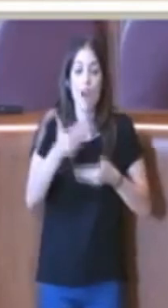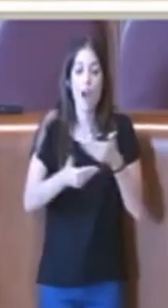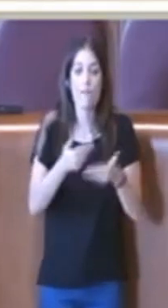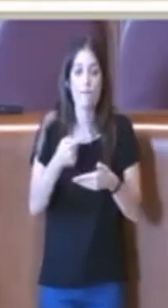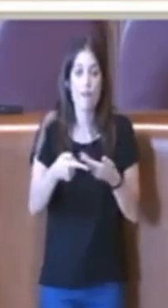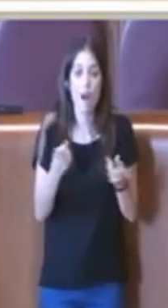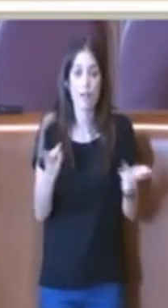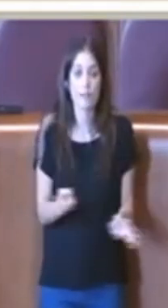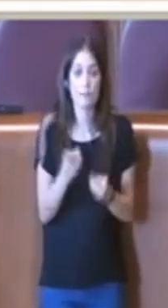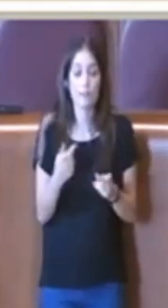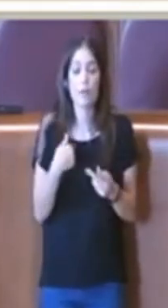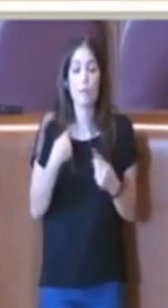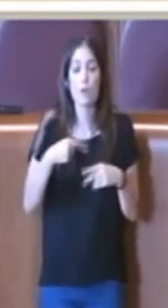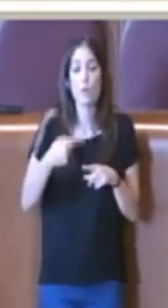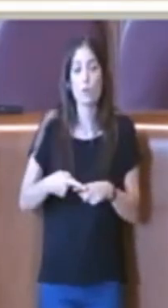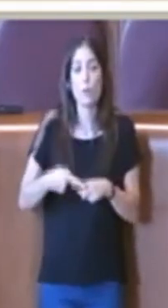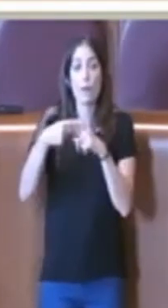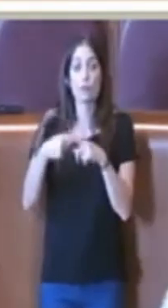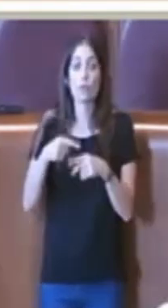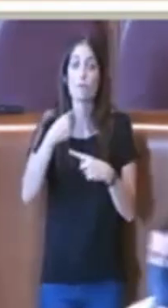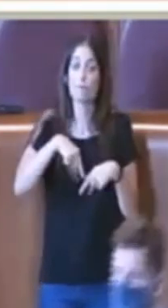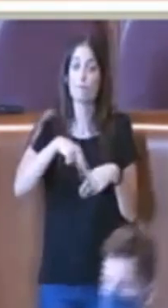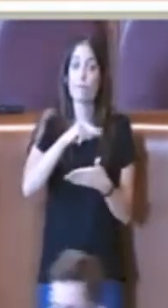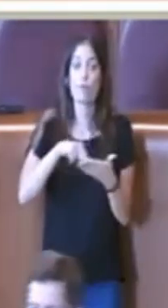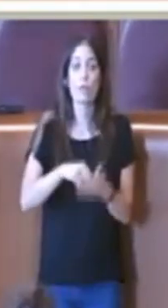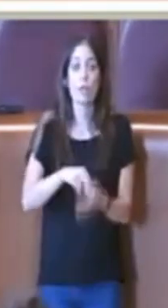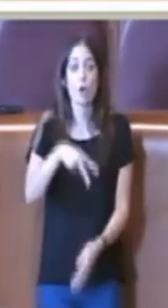pertanto la maggioranza voterà no